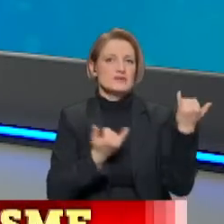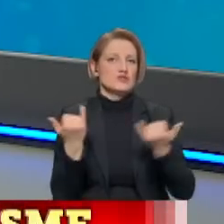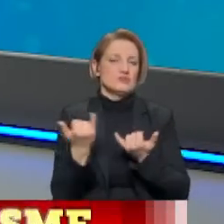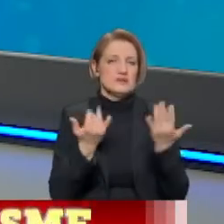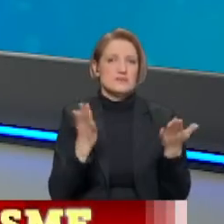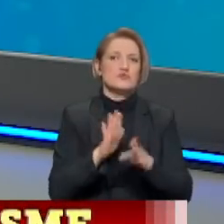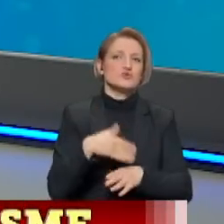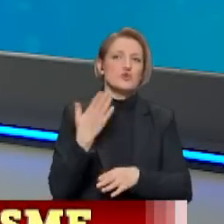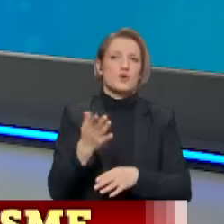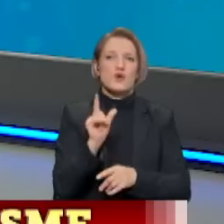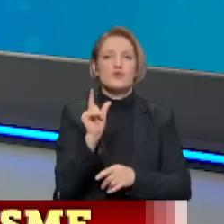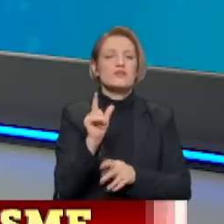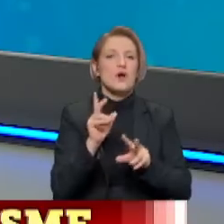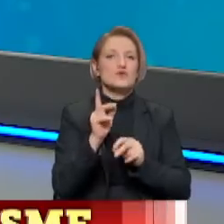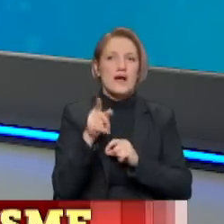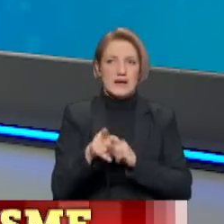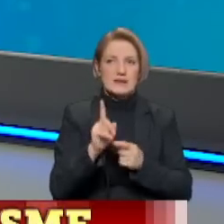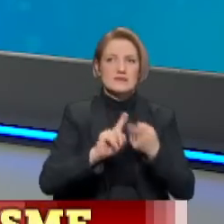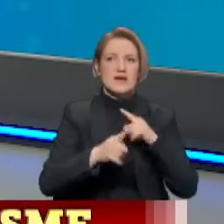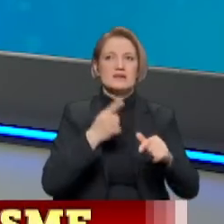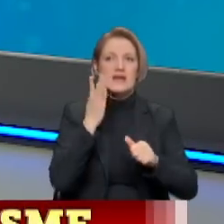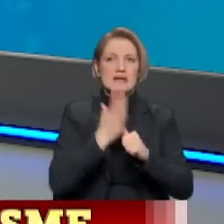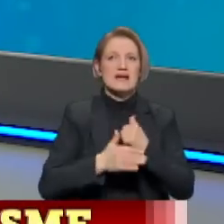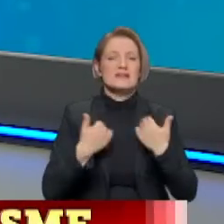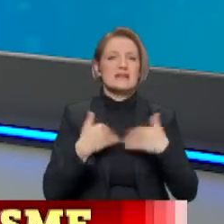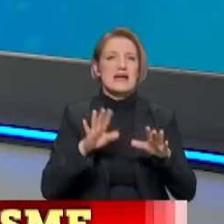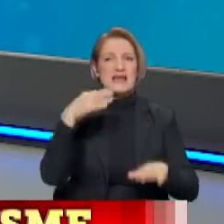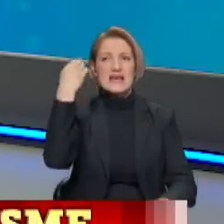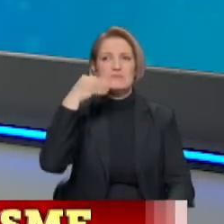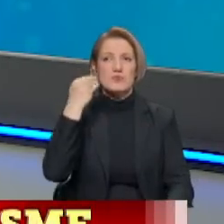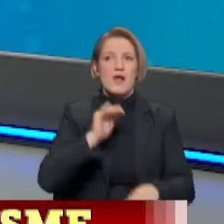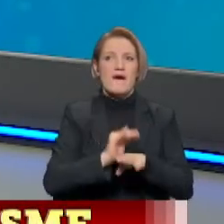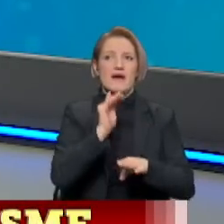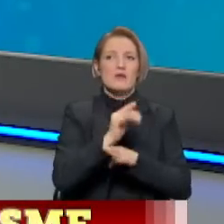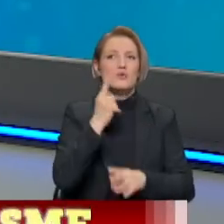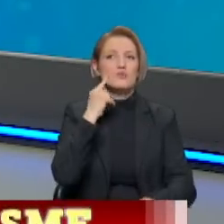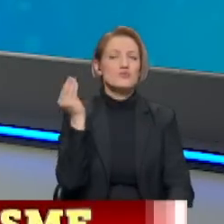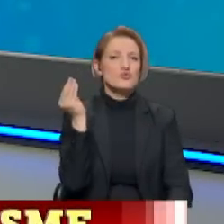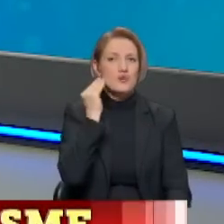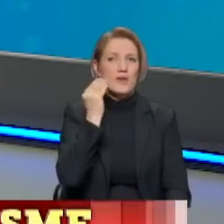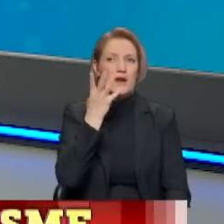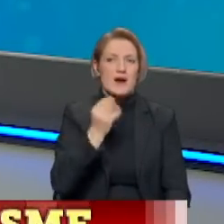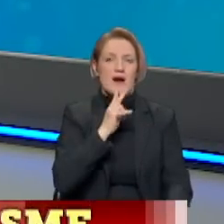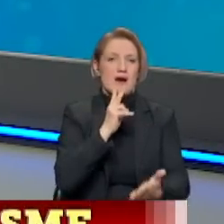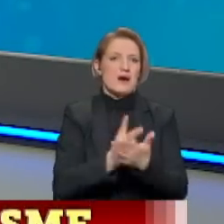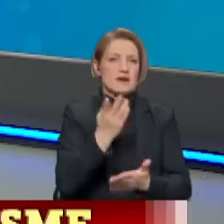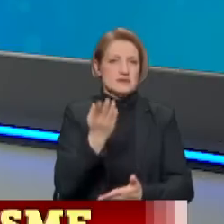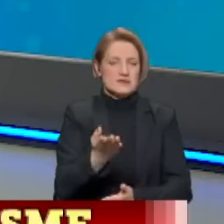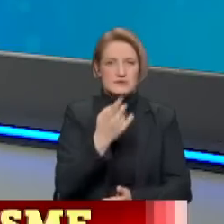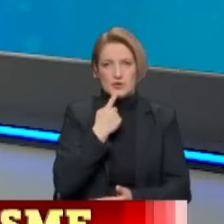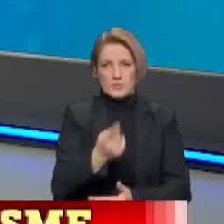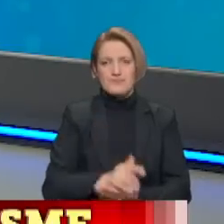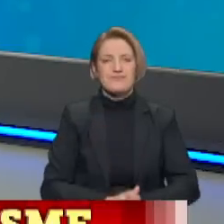tartışması. Sonra Ümit Özdağ siyaseti yasaklayan değil, İmamoğlu'na hayat öpücüğü olan bir karardır